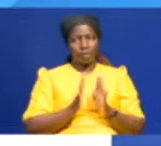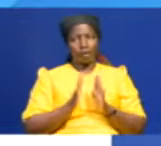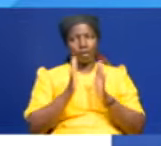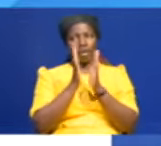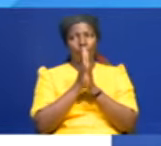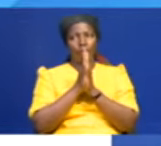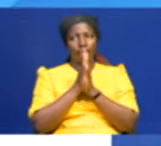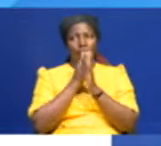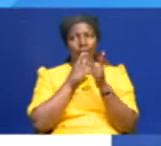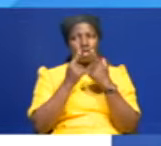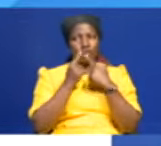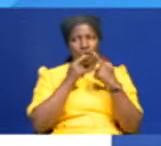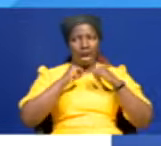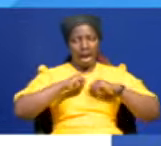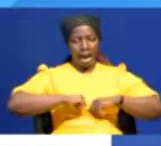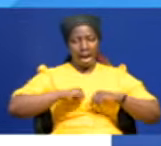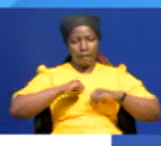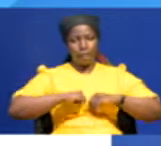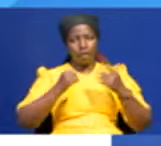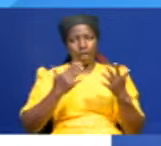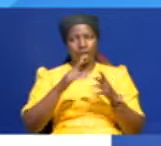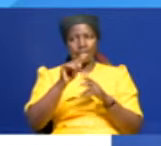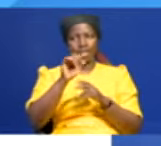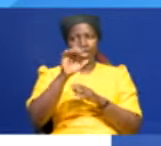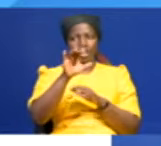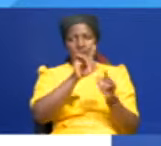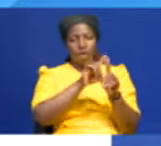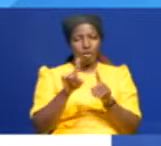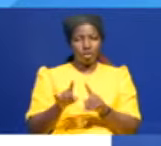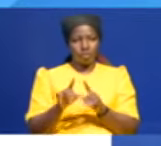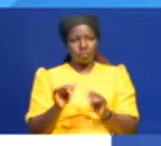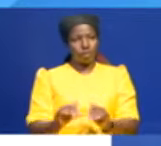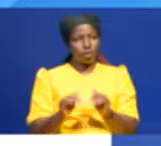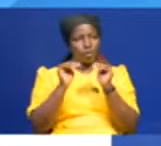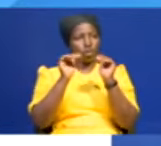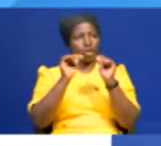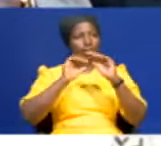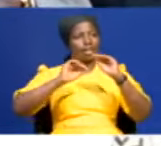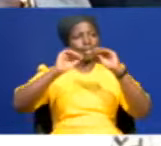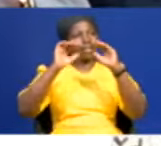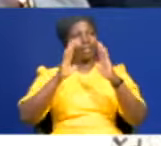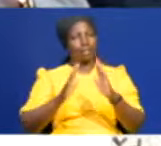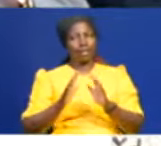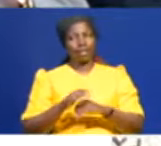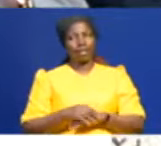ya mazungumzo hayo, ambapo TSC pia iliwapandisha vyeo walimu.